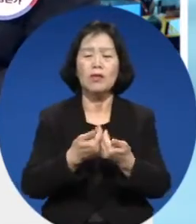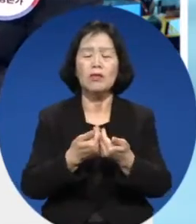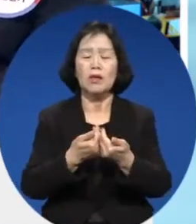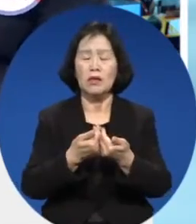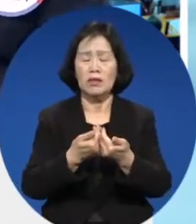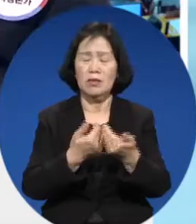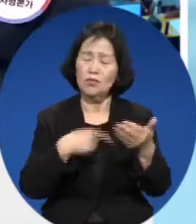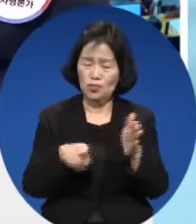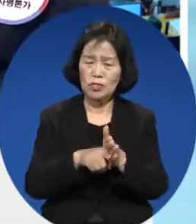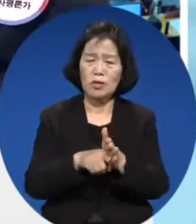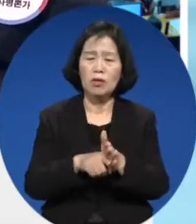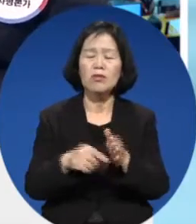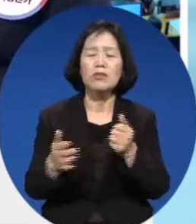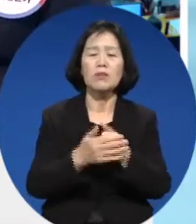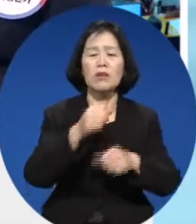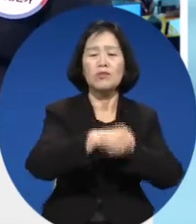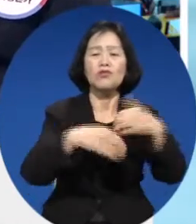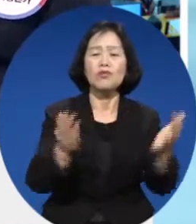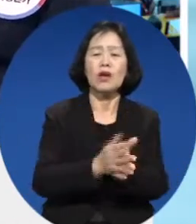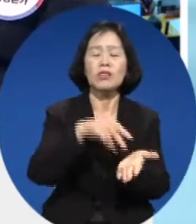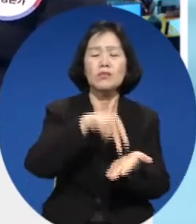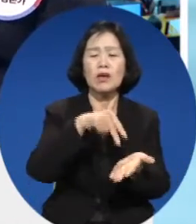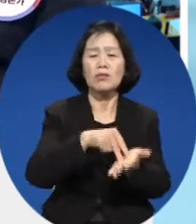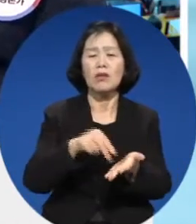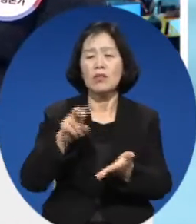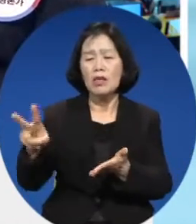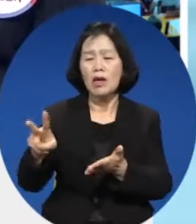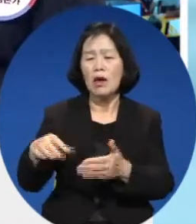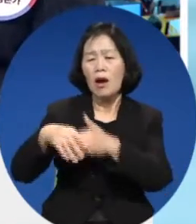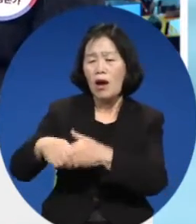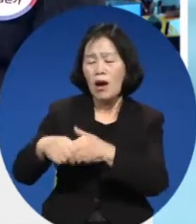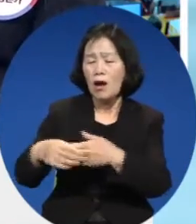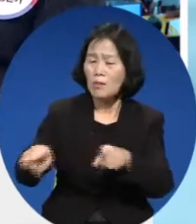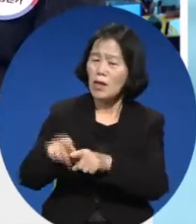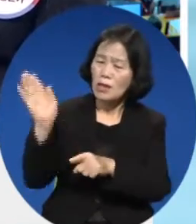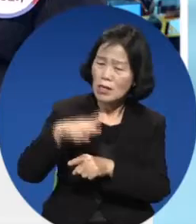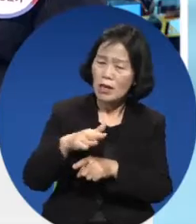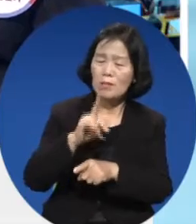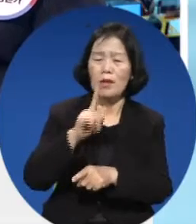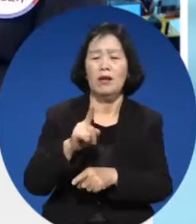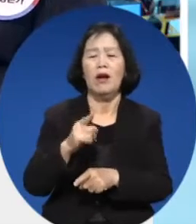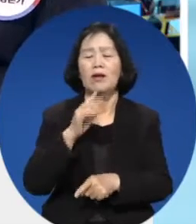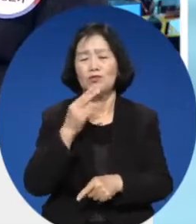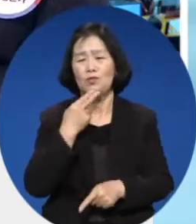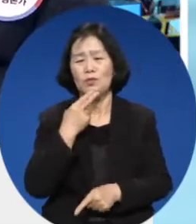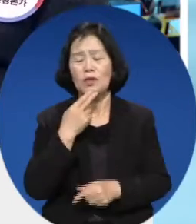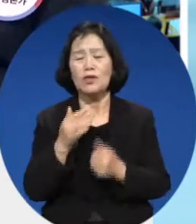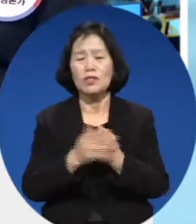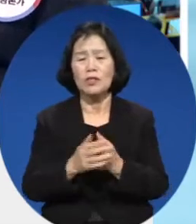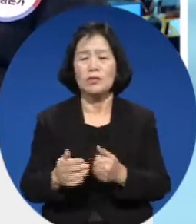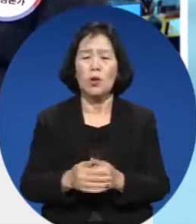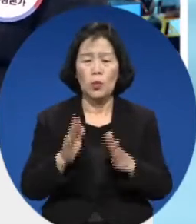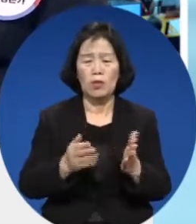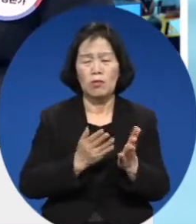거거든. 네. 그러면 민주당 입장에서는 그런 야당한테 손을 잡고 같이 가자고 할 이유가 없는 거예요. 오늘 강행치료한 것은